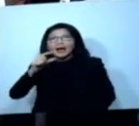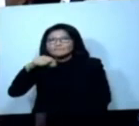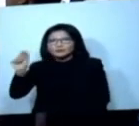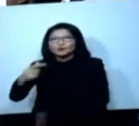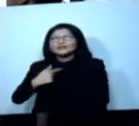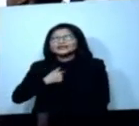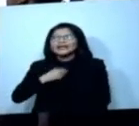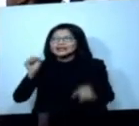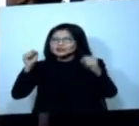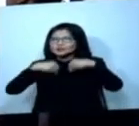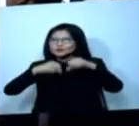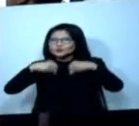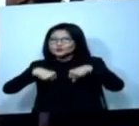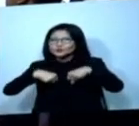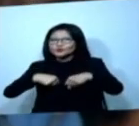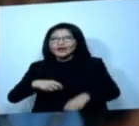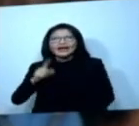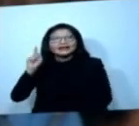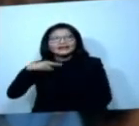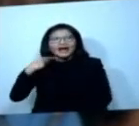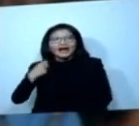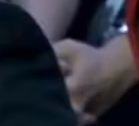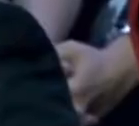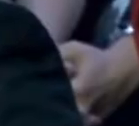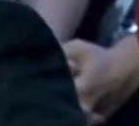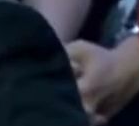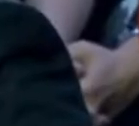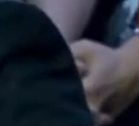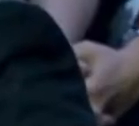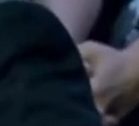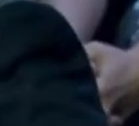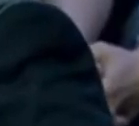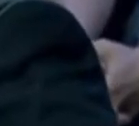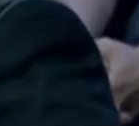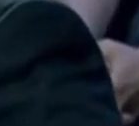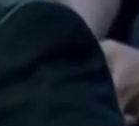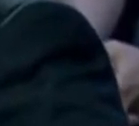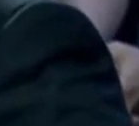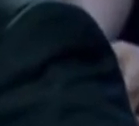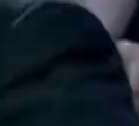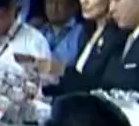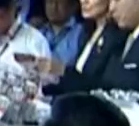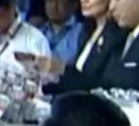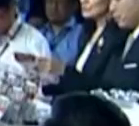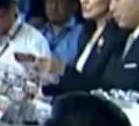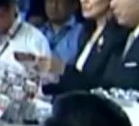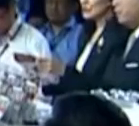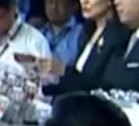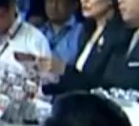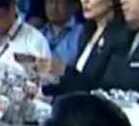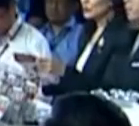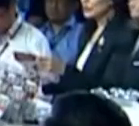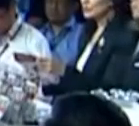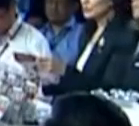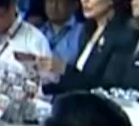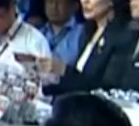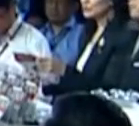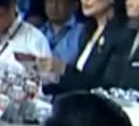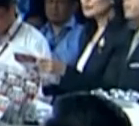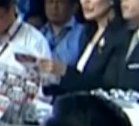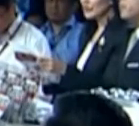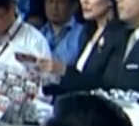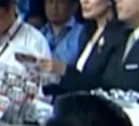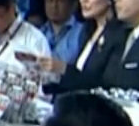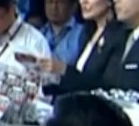bisa dimaklumi jika Jokowi makin rajin kampanye, melusukan ke daerah-daerah bahkan ke luar negeri, LBP sudah sembuh